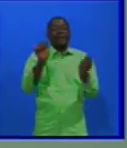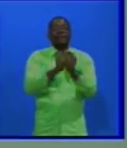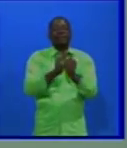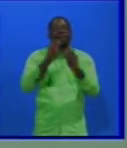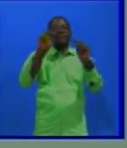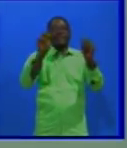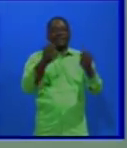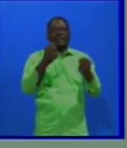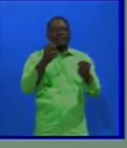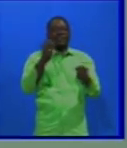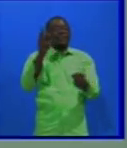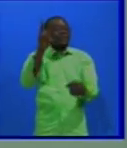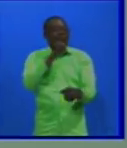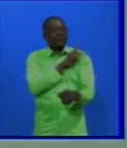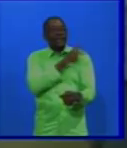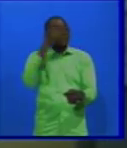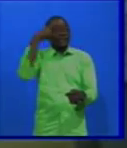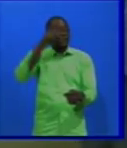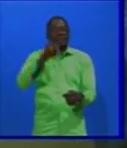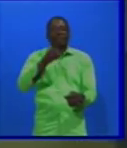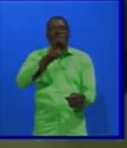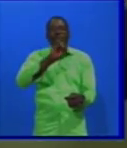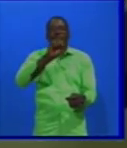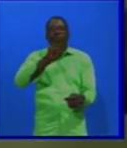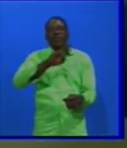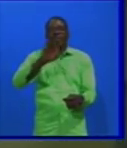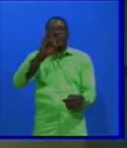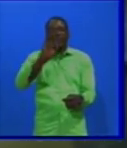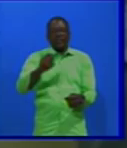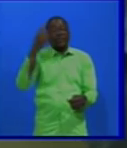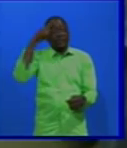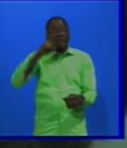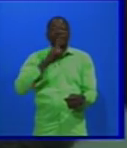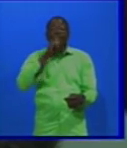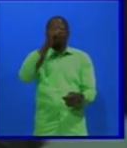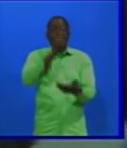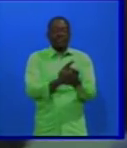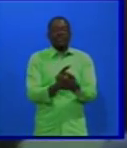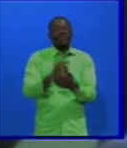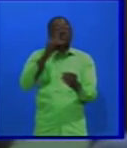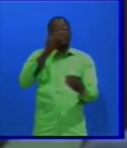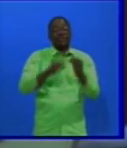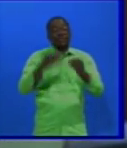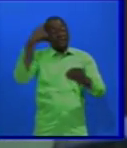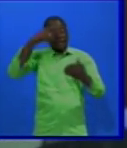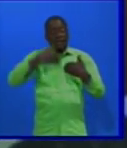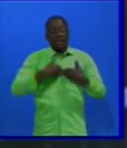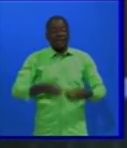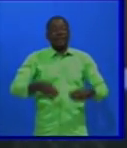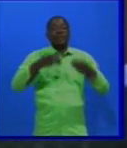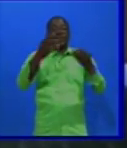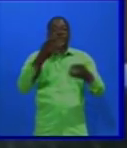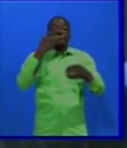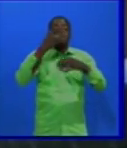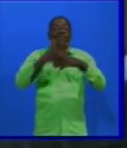Vincent Akabor, alias Kofi Mens, a convaincu le jury avec son tableau qu'il a nommé « La sève de la